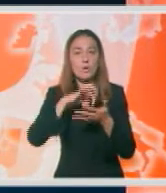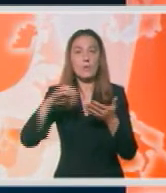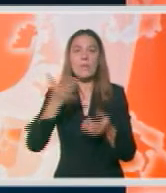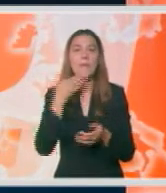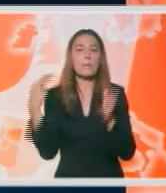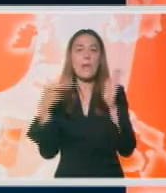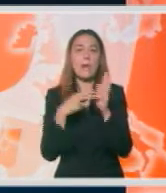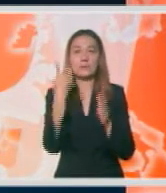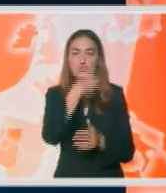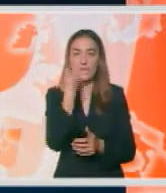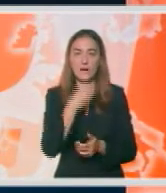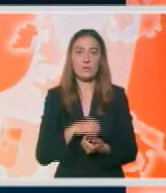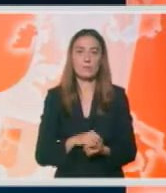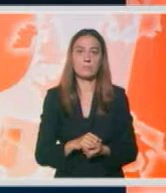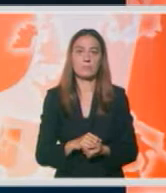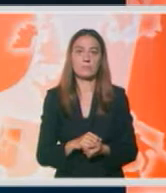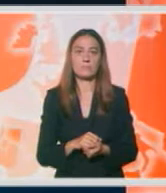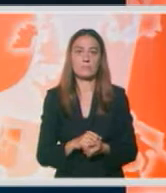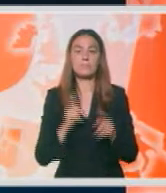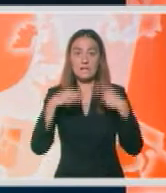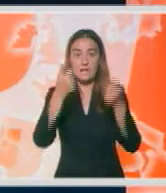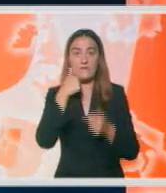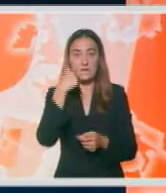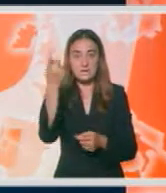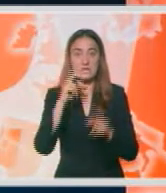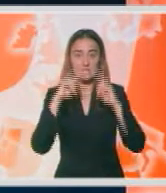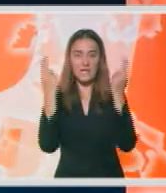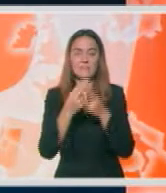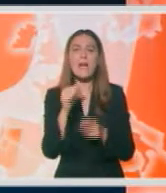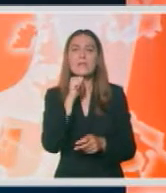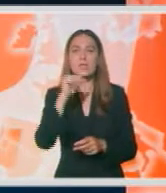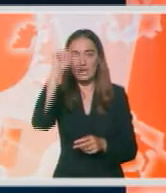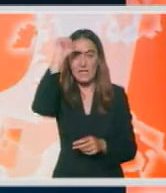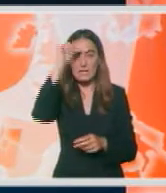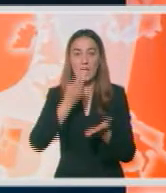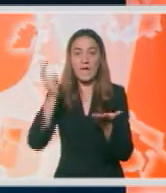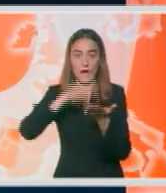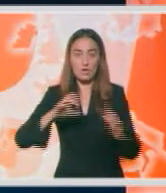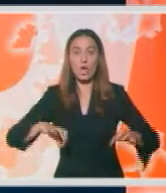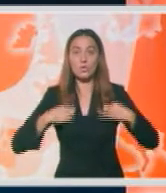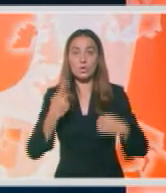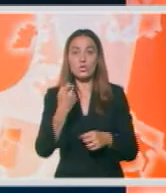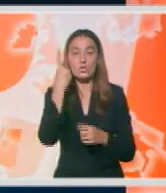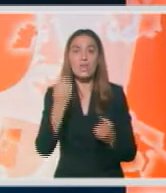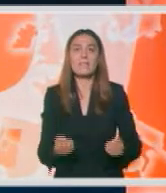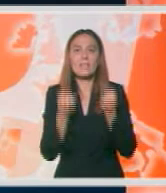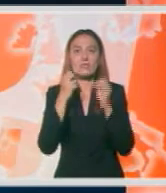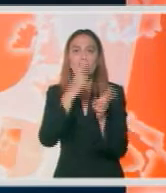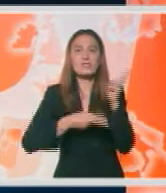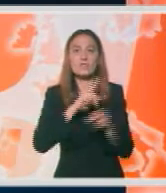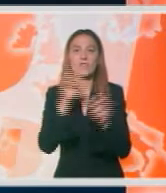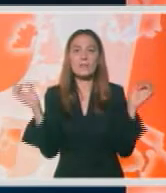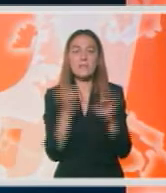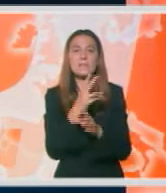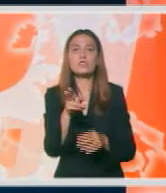nemaju električnu energiju. Slede vesti iz sveta, na istoku Indije je rano jutros došlo do još jedne teške železničke nesreće,